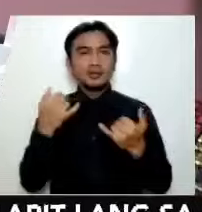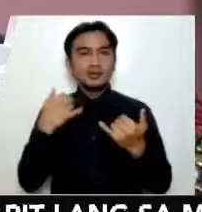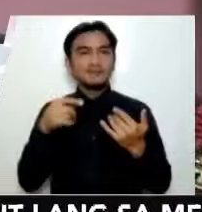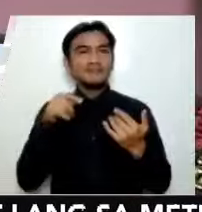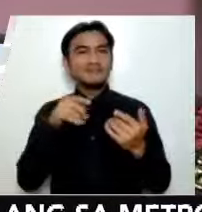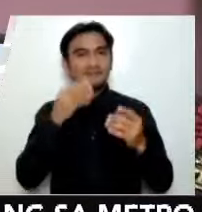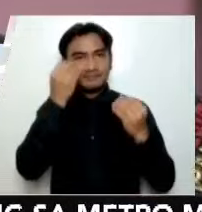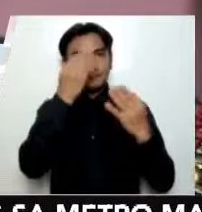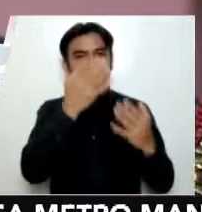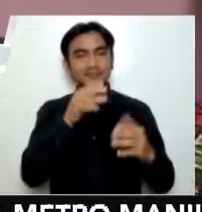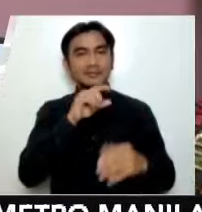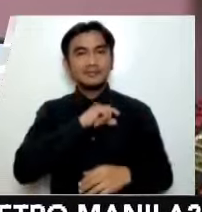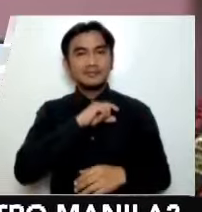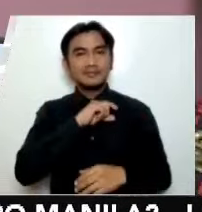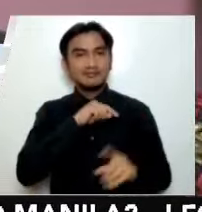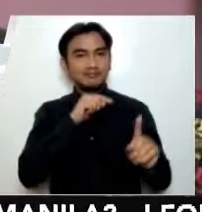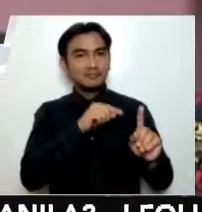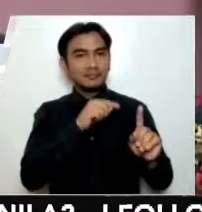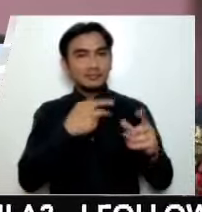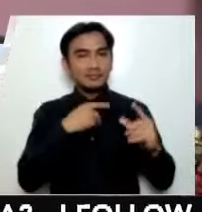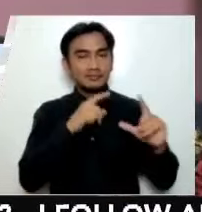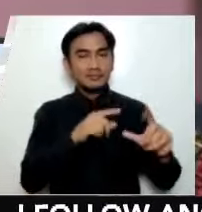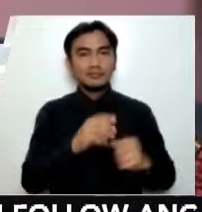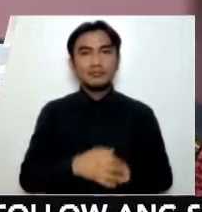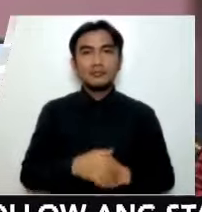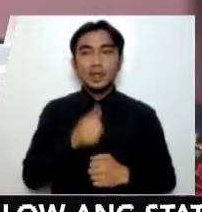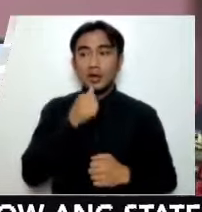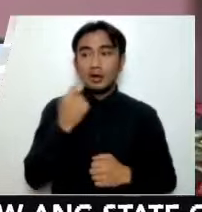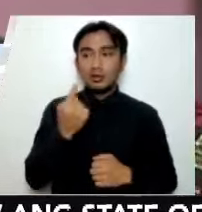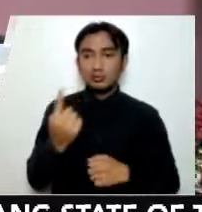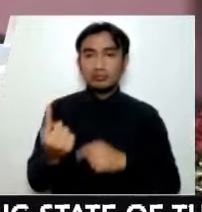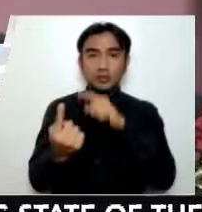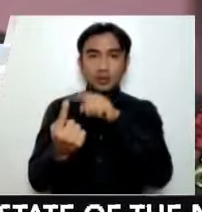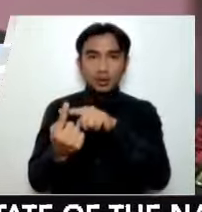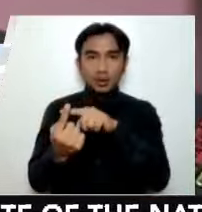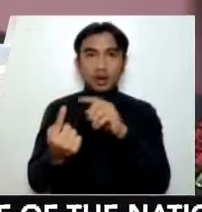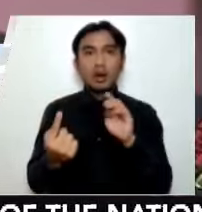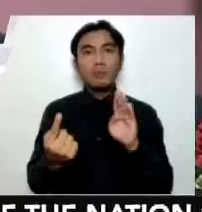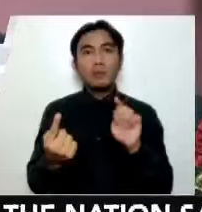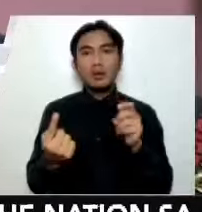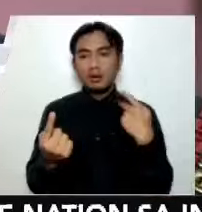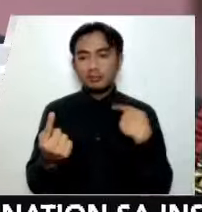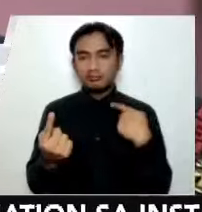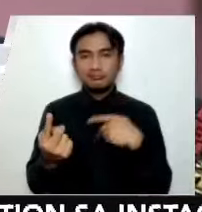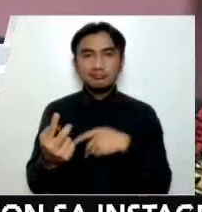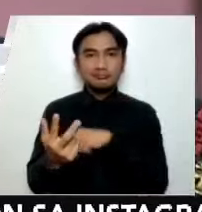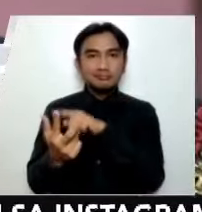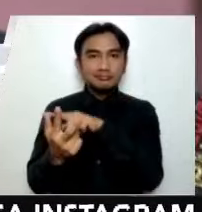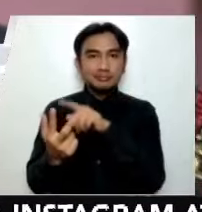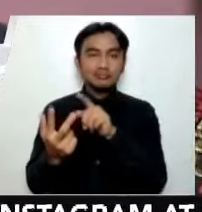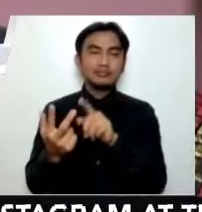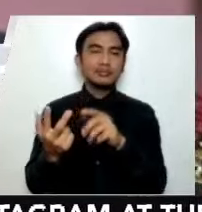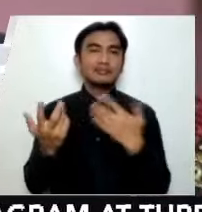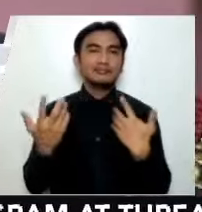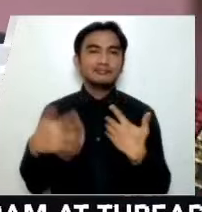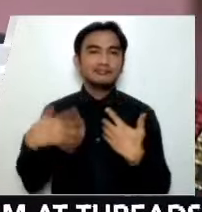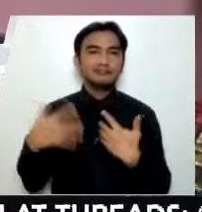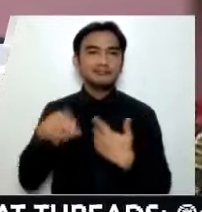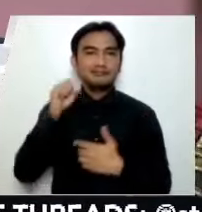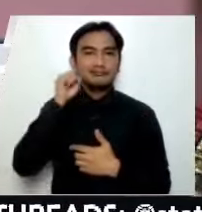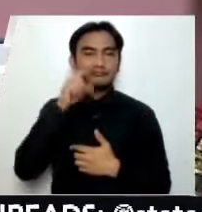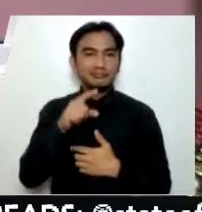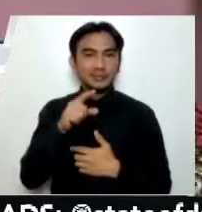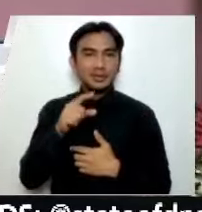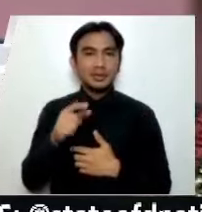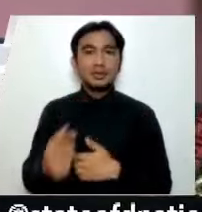siya ang ginagahasa kundi yung kanyang dalawang magkasunod na kapatid at ang pinaka pangatlo eh yung